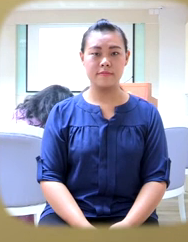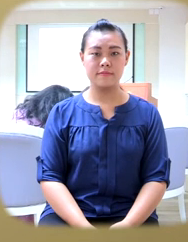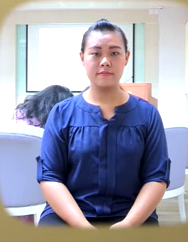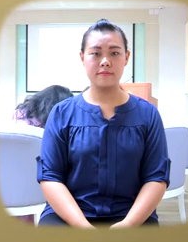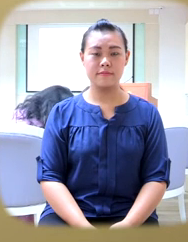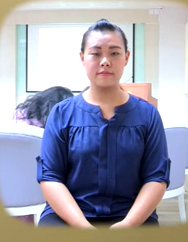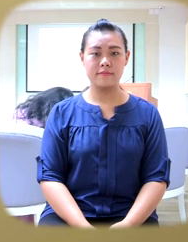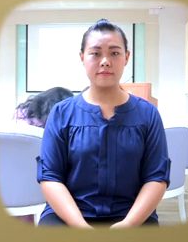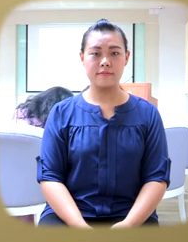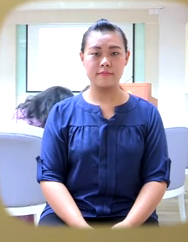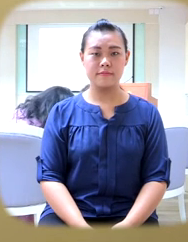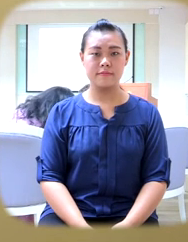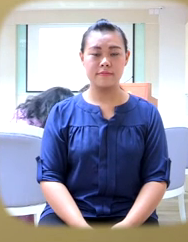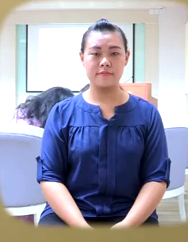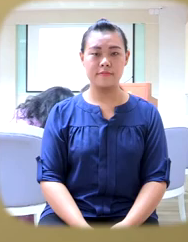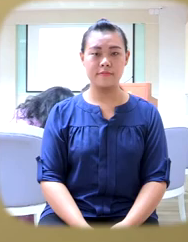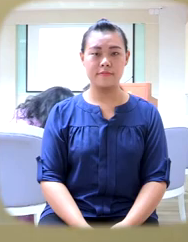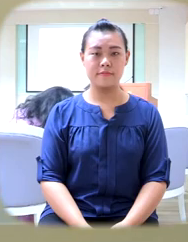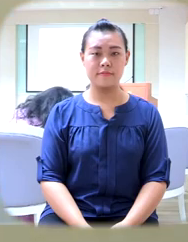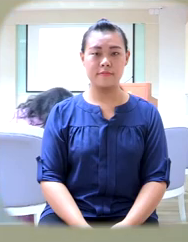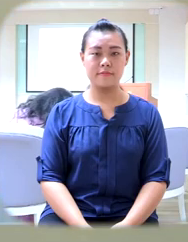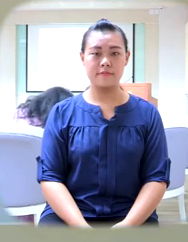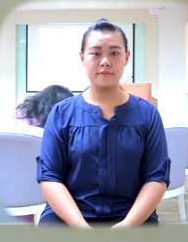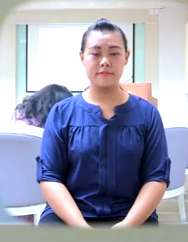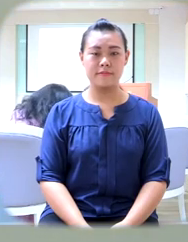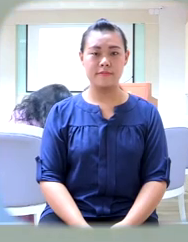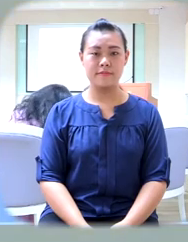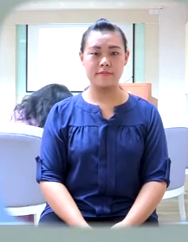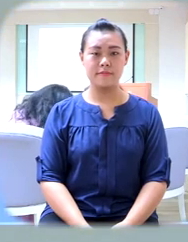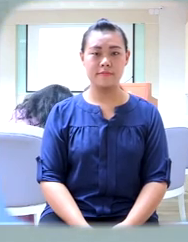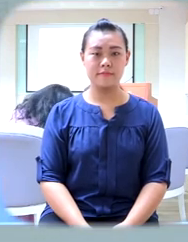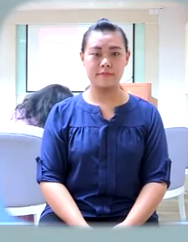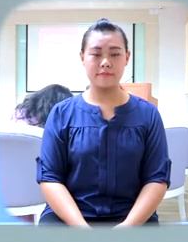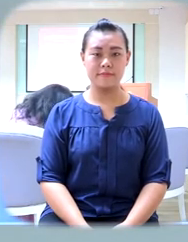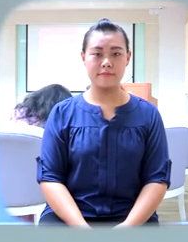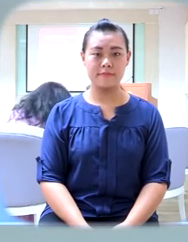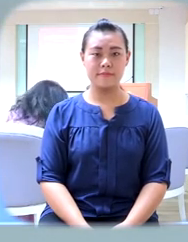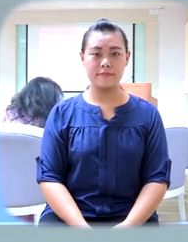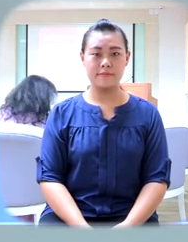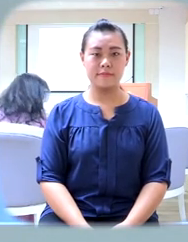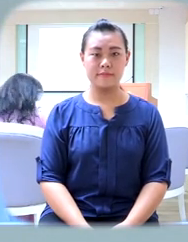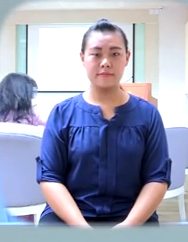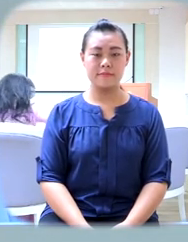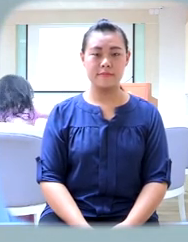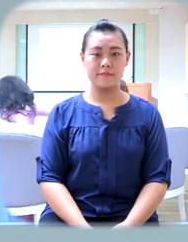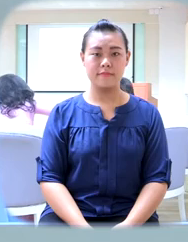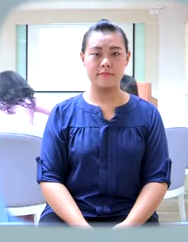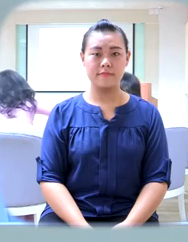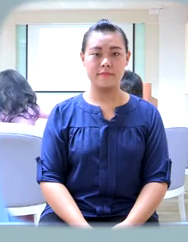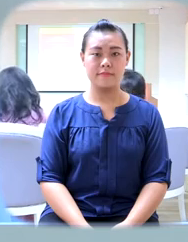of the Ratanakosin period in Bangkok. It also gives its sources.